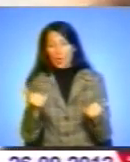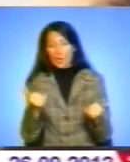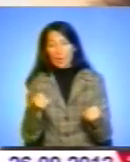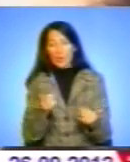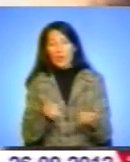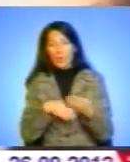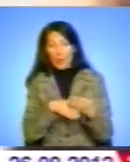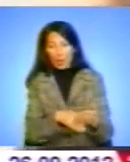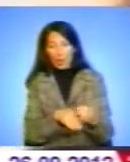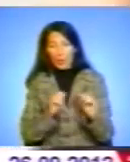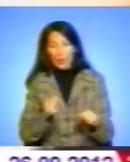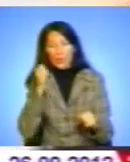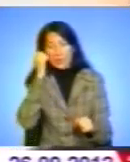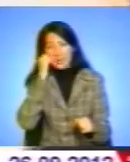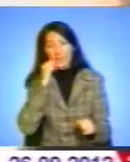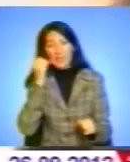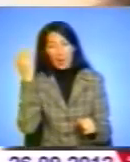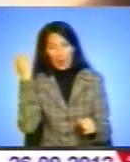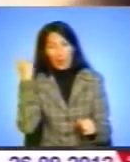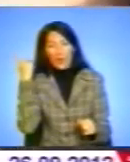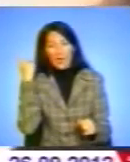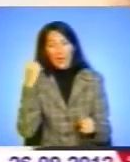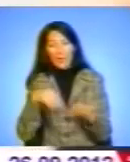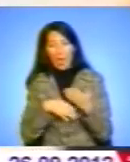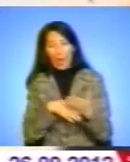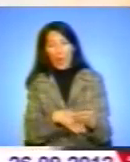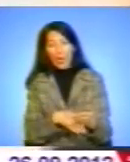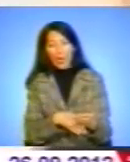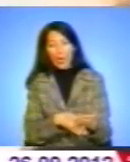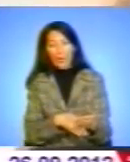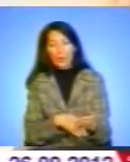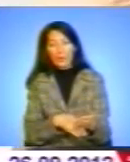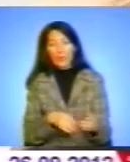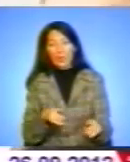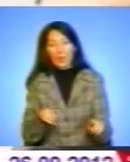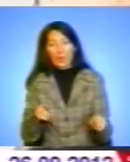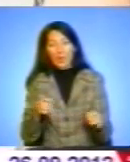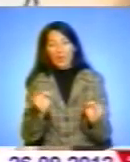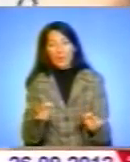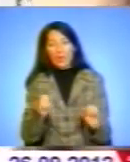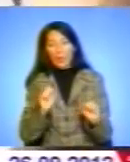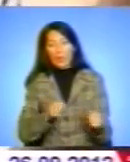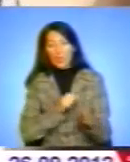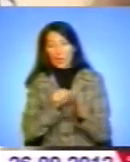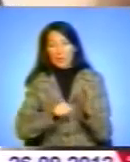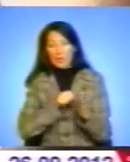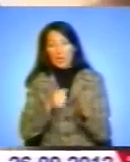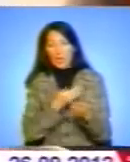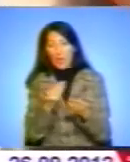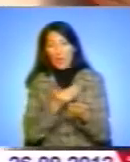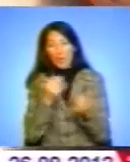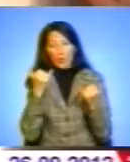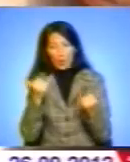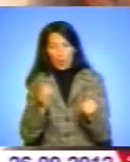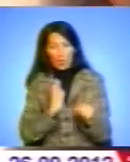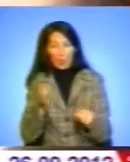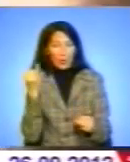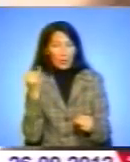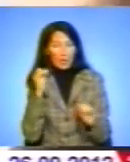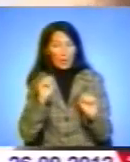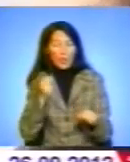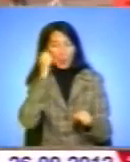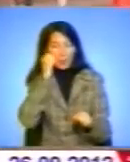показати старовинними, якимось там антураж насправді. Так? Можна зняти фільм про сучасний, буде цікаво, можна про старі часи,